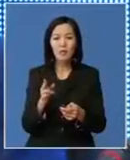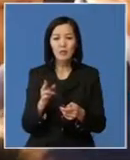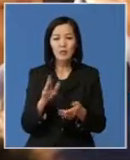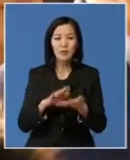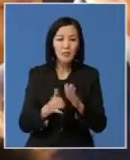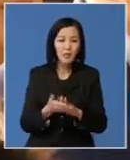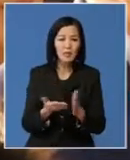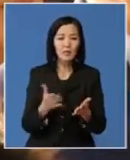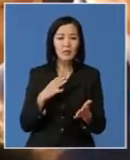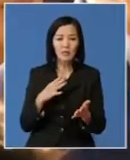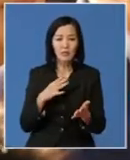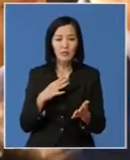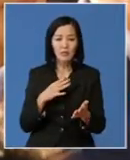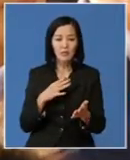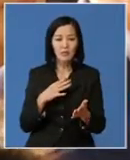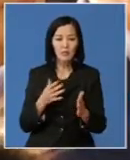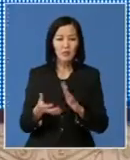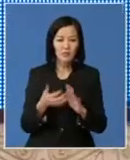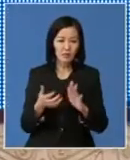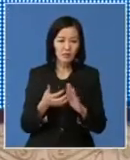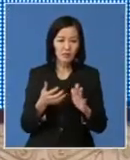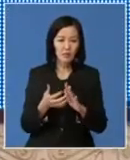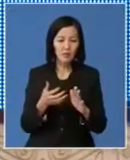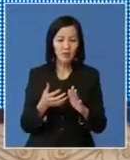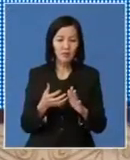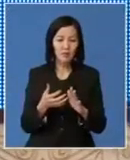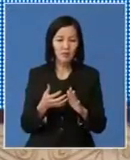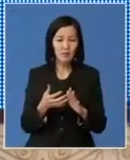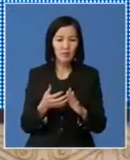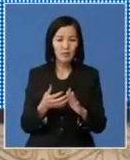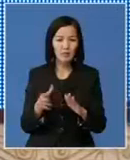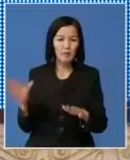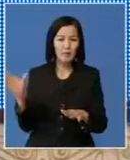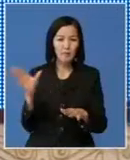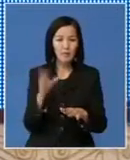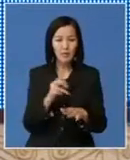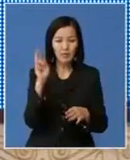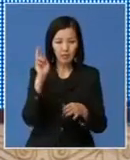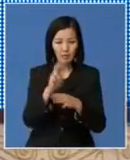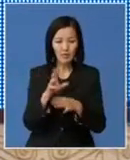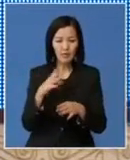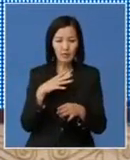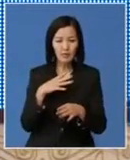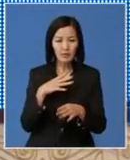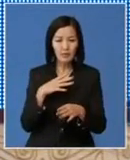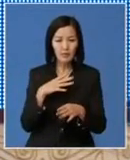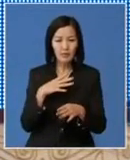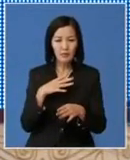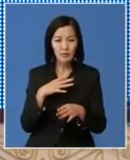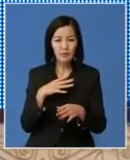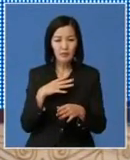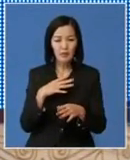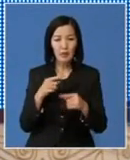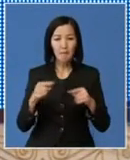сөйлесті? Ең бірінші кадр мәселе. Кадр жайынан мысалы деген барлық жерге барып жүрміз. Әзірге неге ярмаркада. Енді